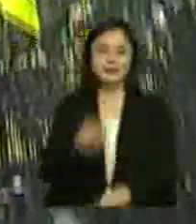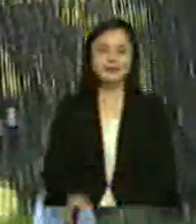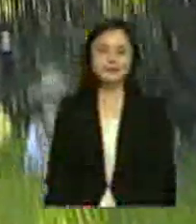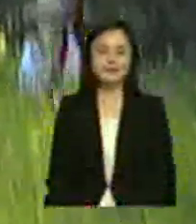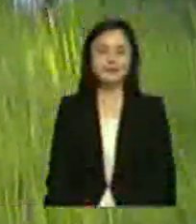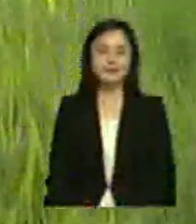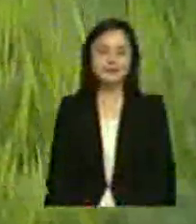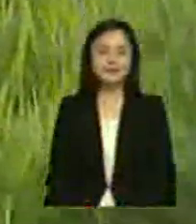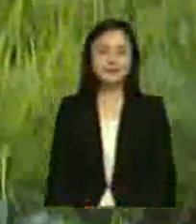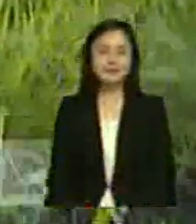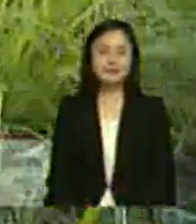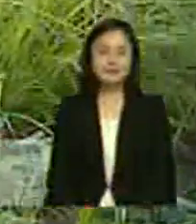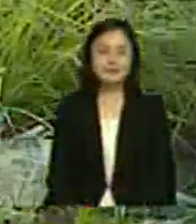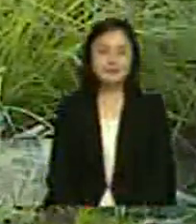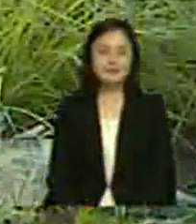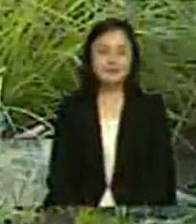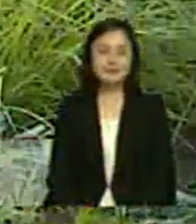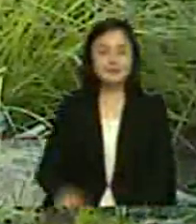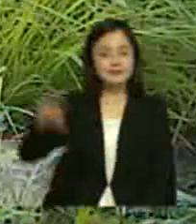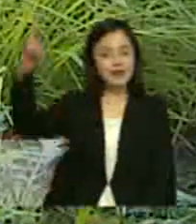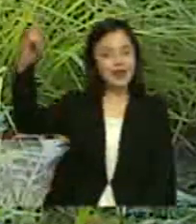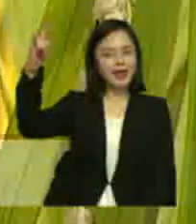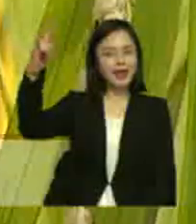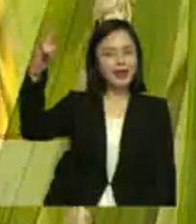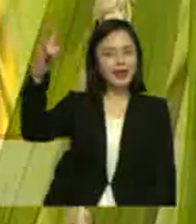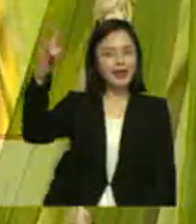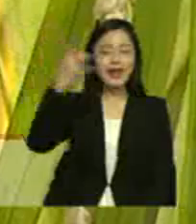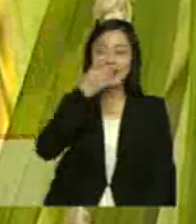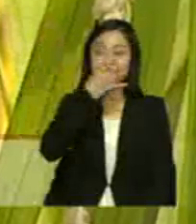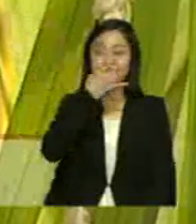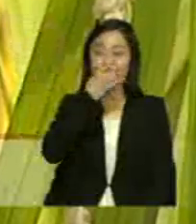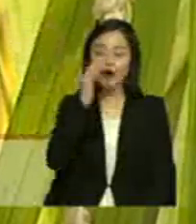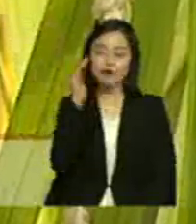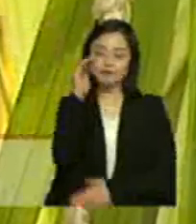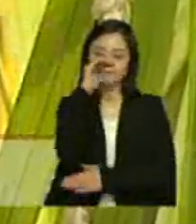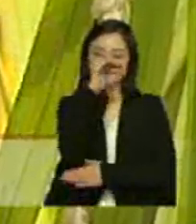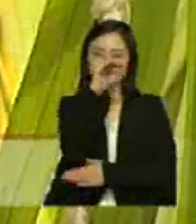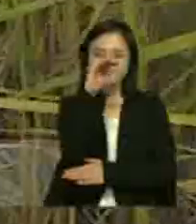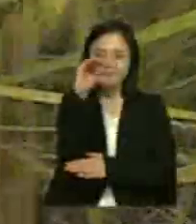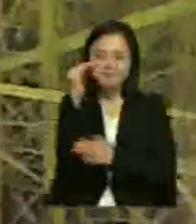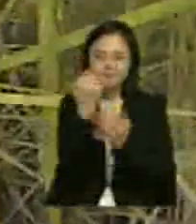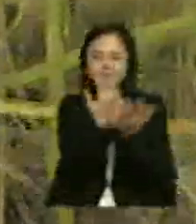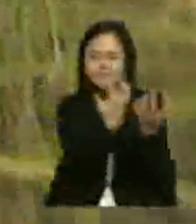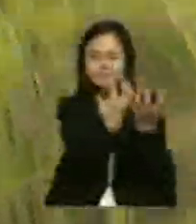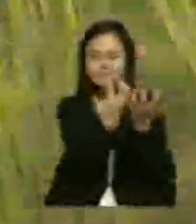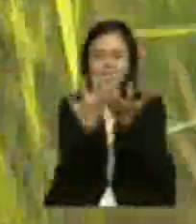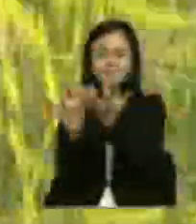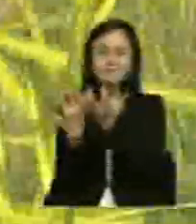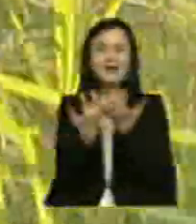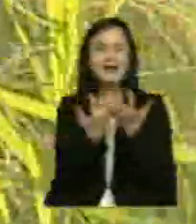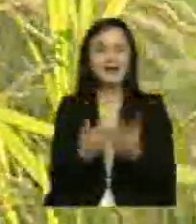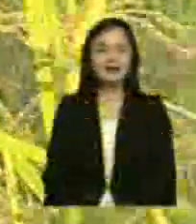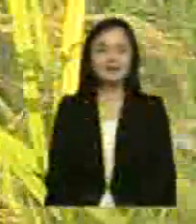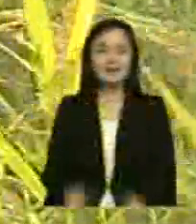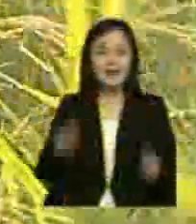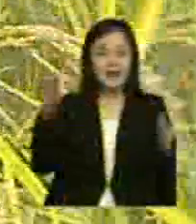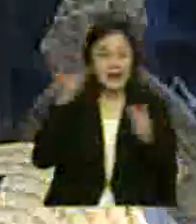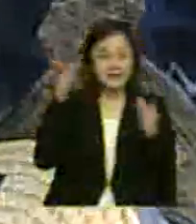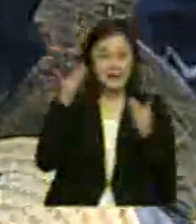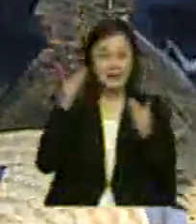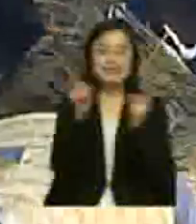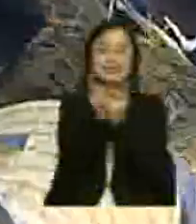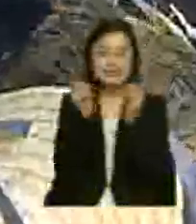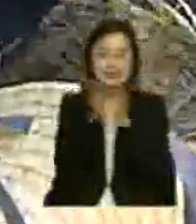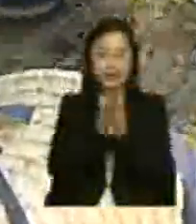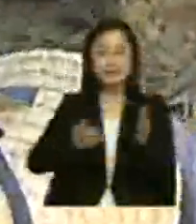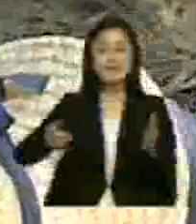따사로운 햇살에 누렇게 익은 벼. 저마다 고개를 숙인 채 빼곡하게 자리했습니다. 아이들은 팔뚝만한 낫을 들고